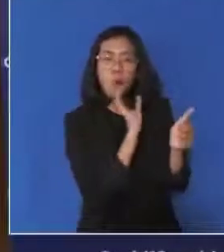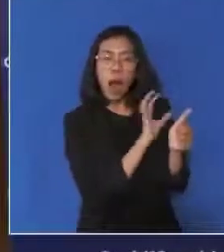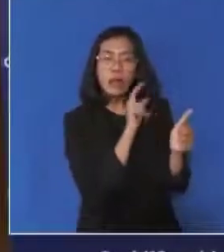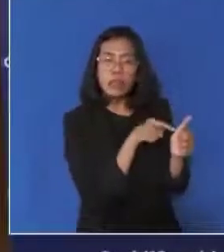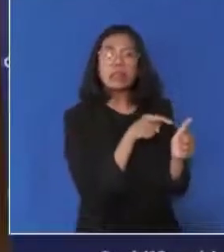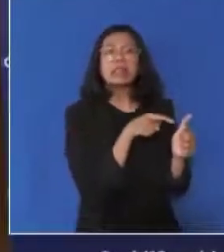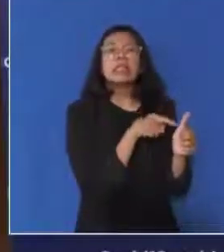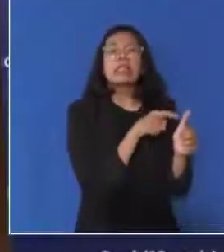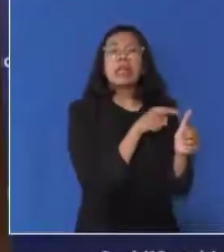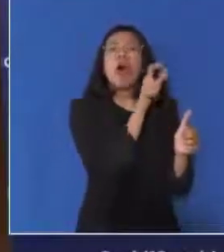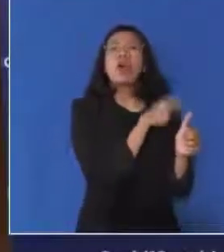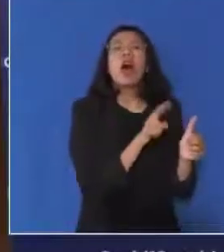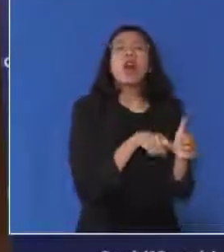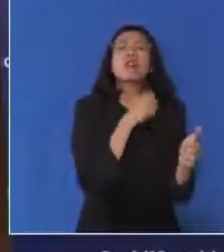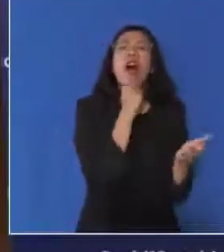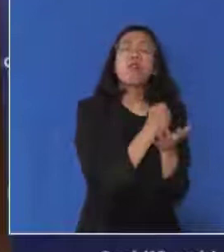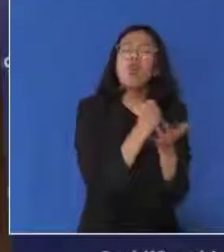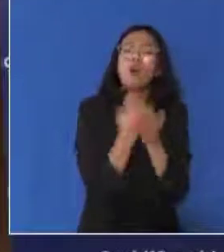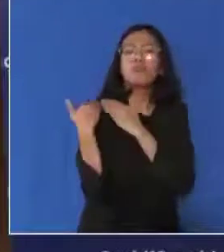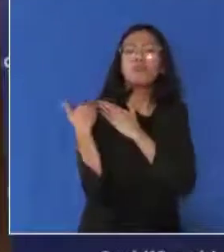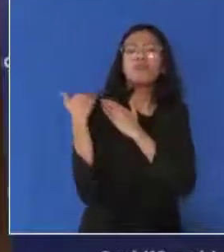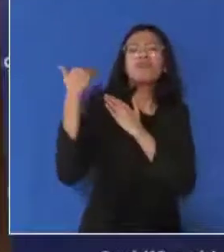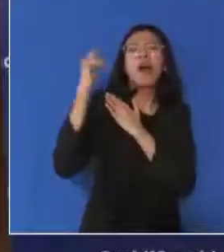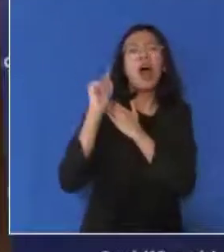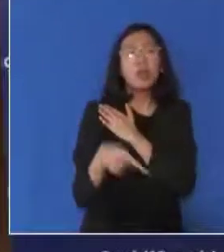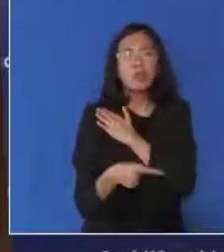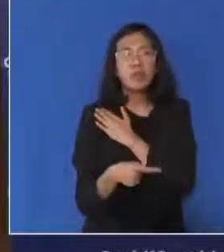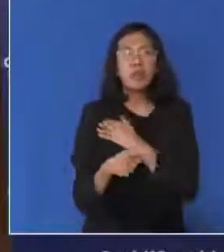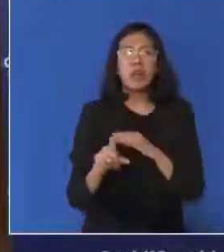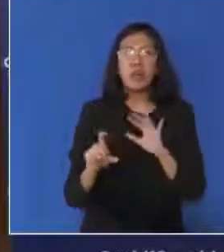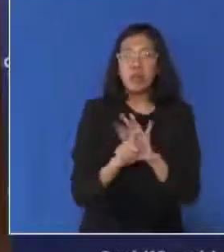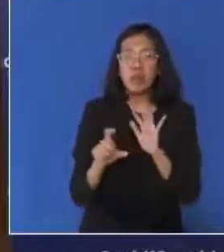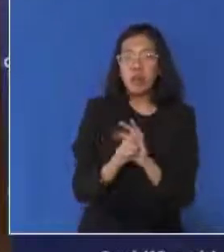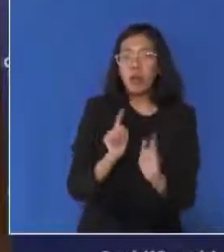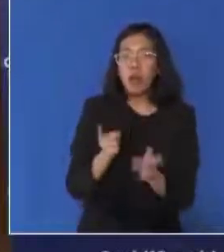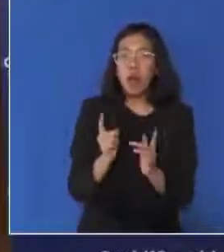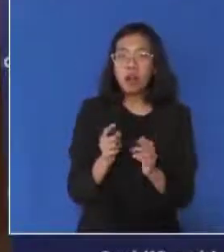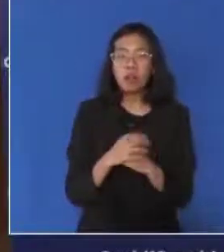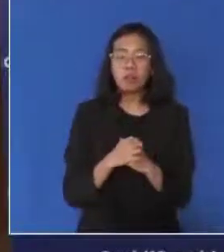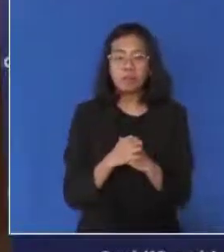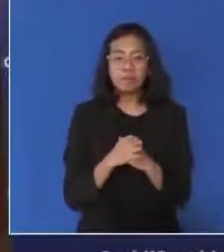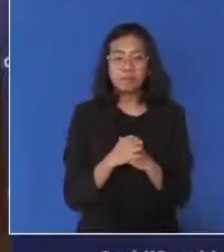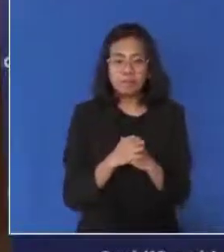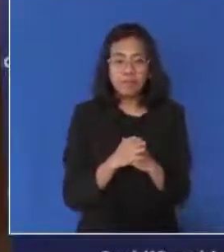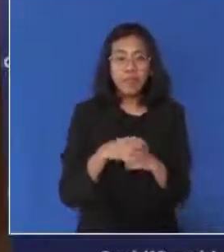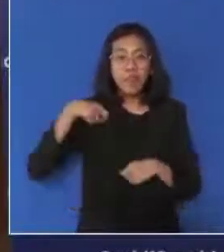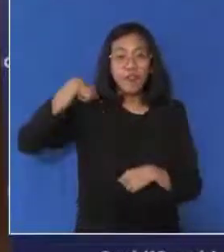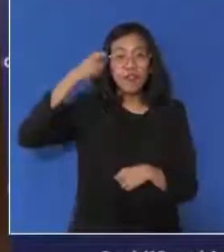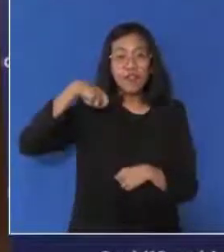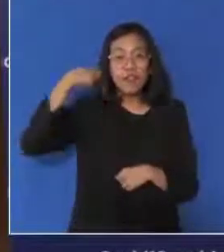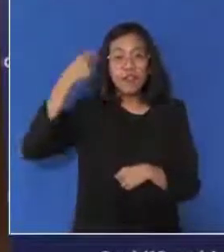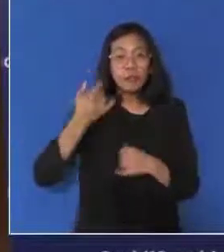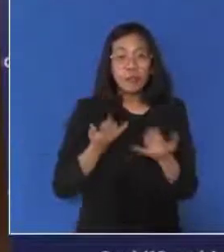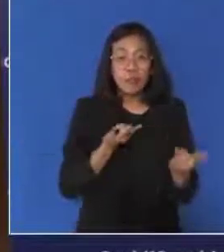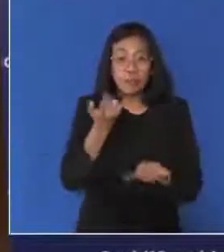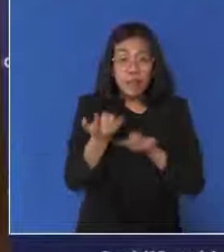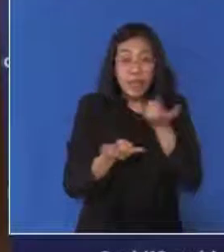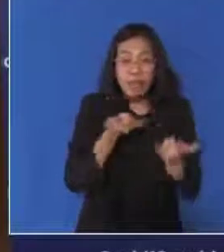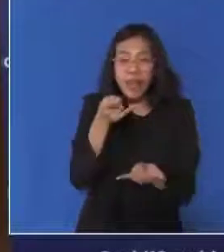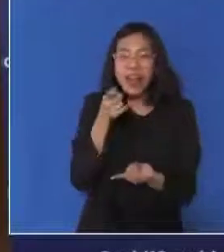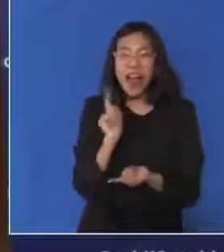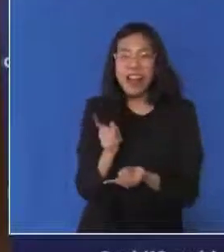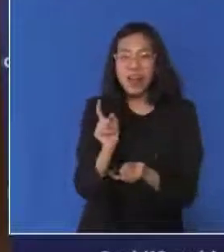kita harus tahu bahwa ya kalau di film spider-man kan sering orang mengutip to the great power switch ke kamu itu great Christmas